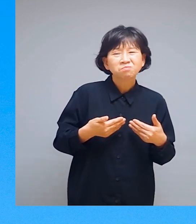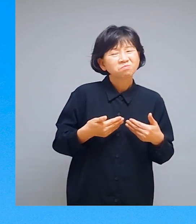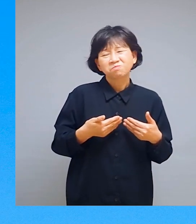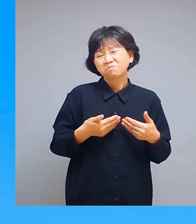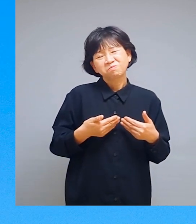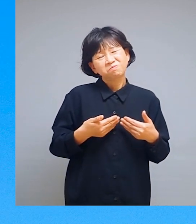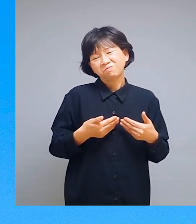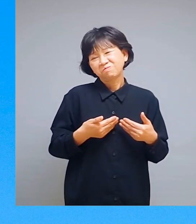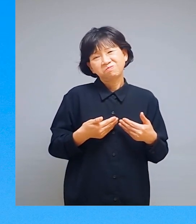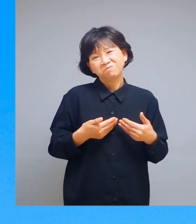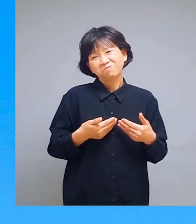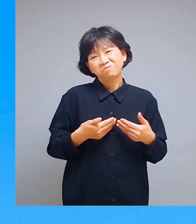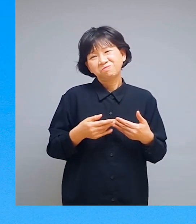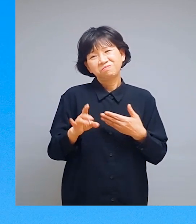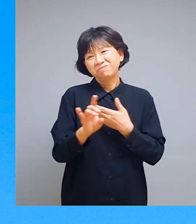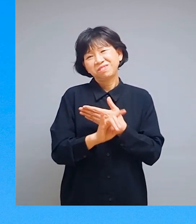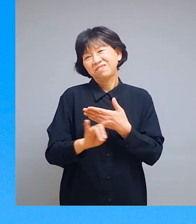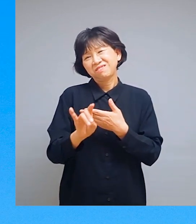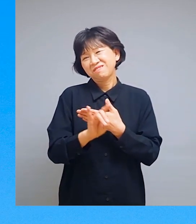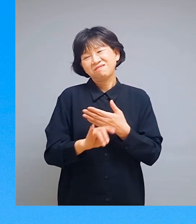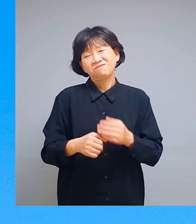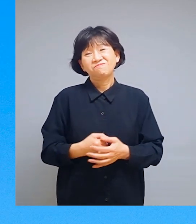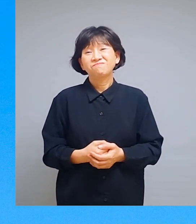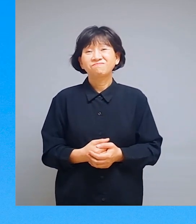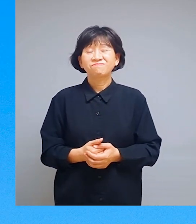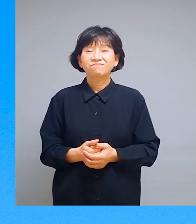틀린 말은 아닌데